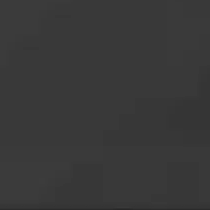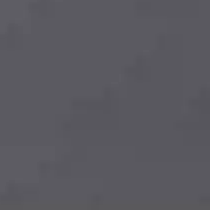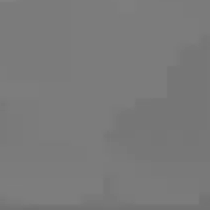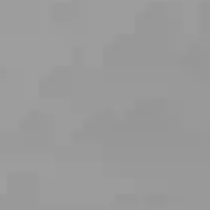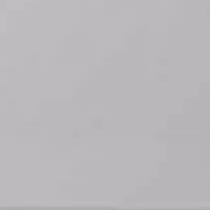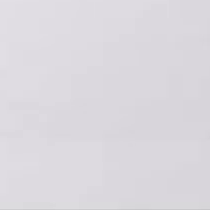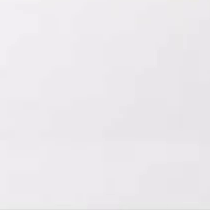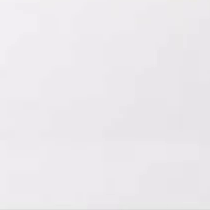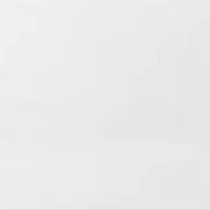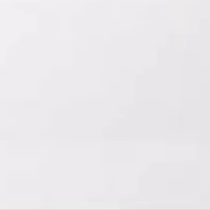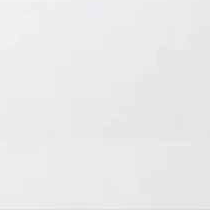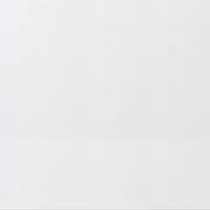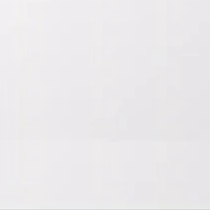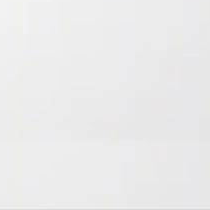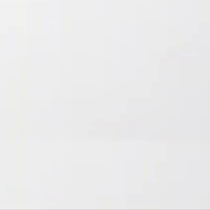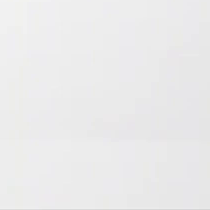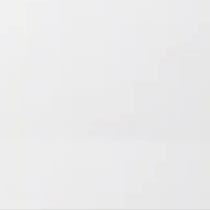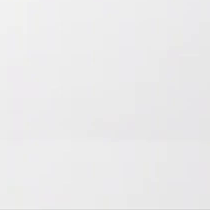bisa